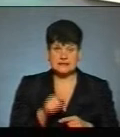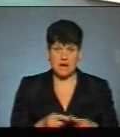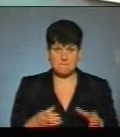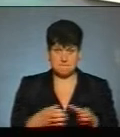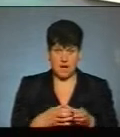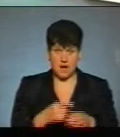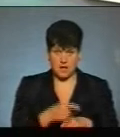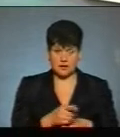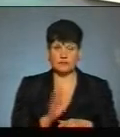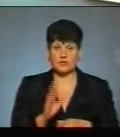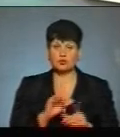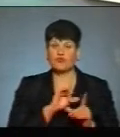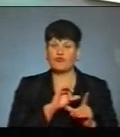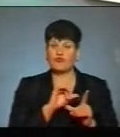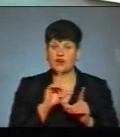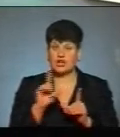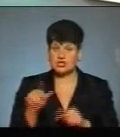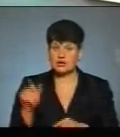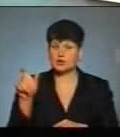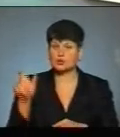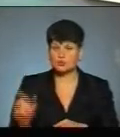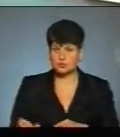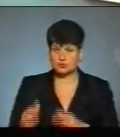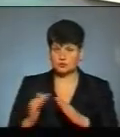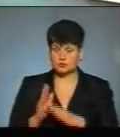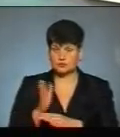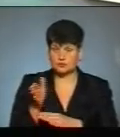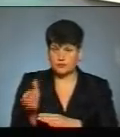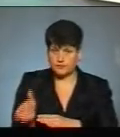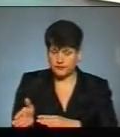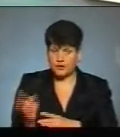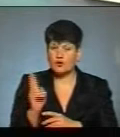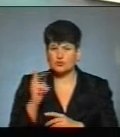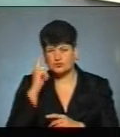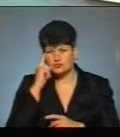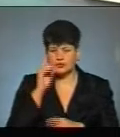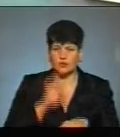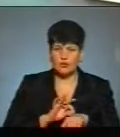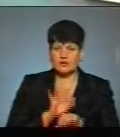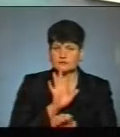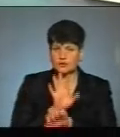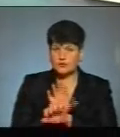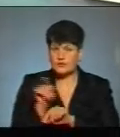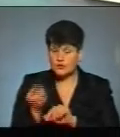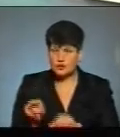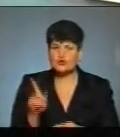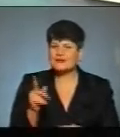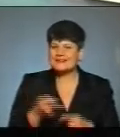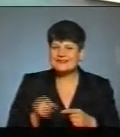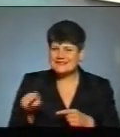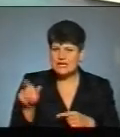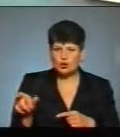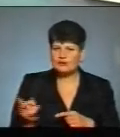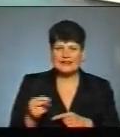бригад буде в тому, що вони будуть виїжджати до пацієнтів, у яких є підозра на COVID-19, щоб ці пацієнти не зверталися до